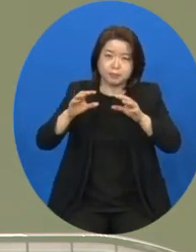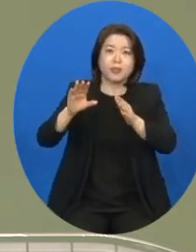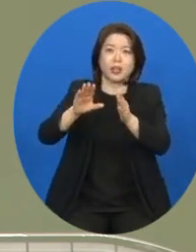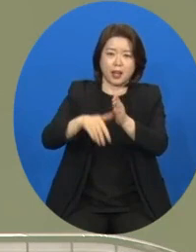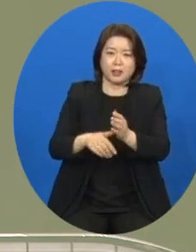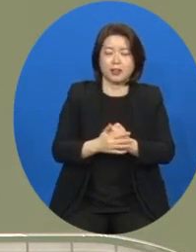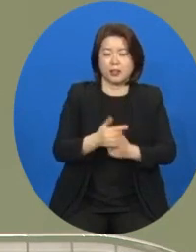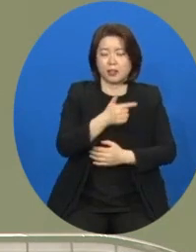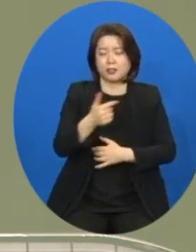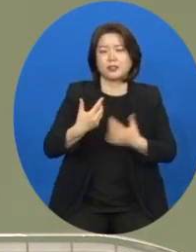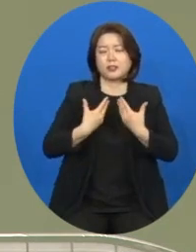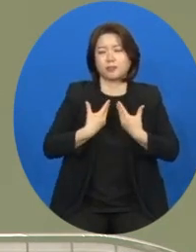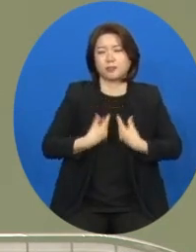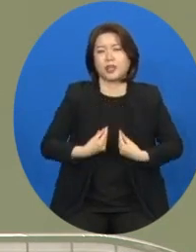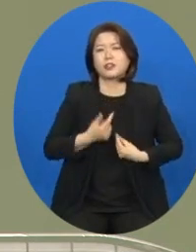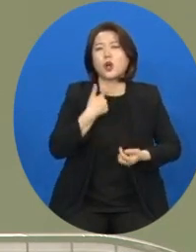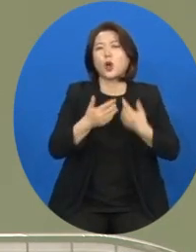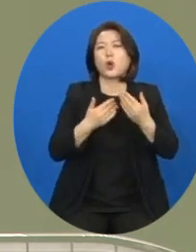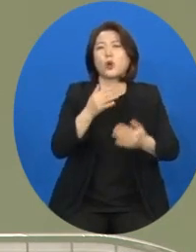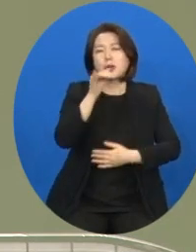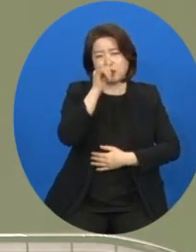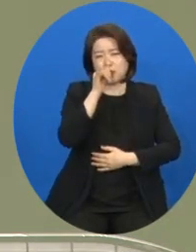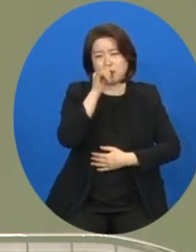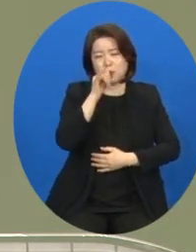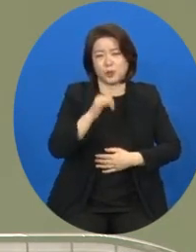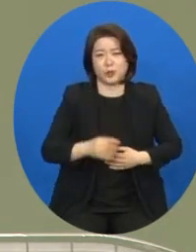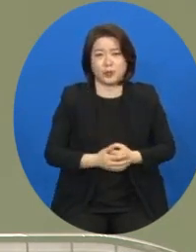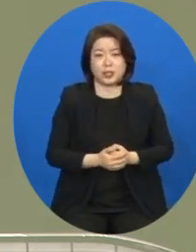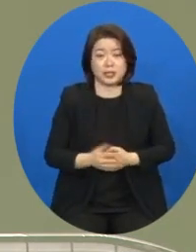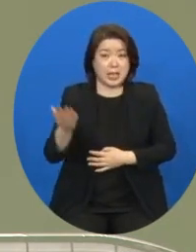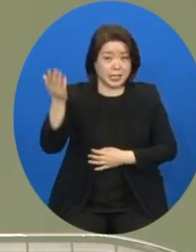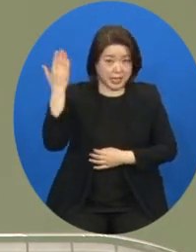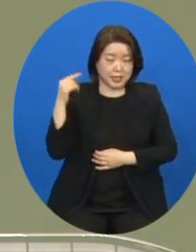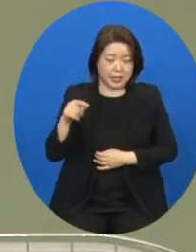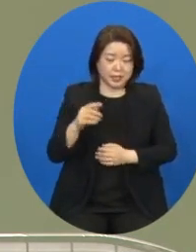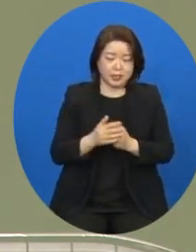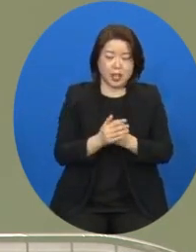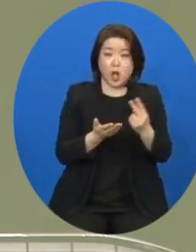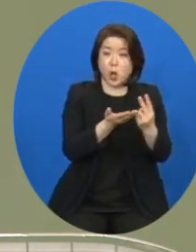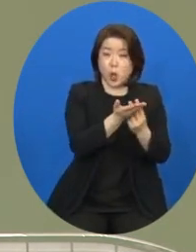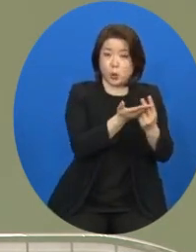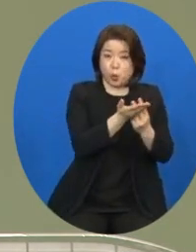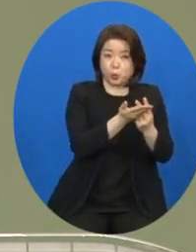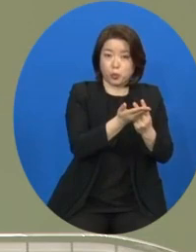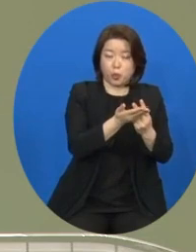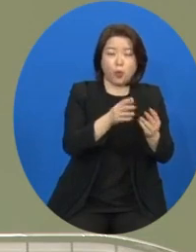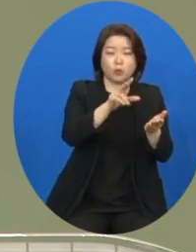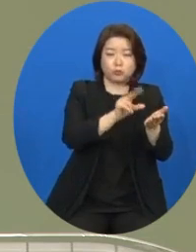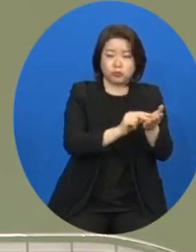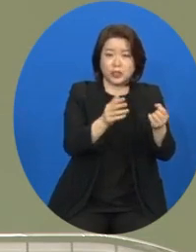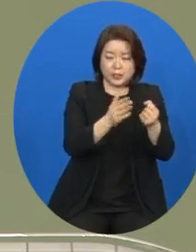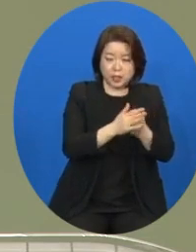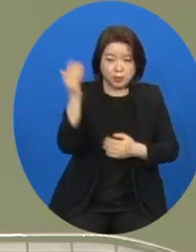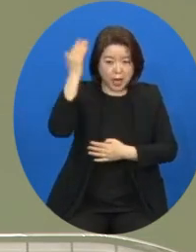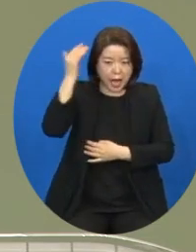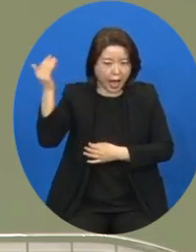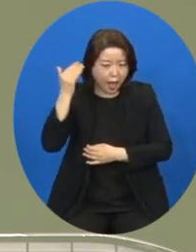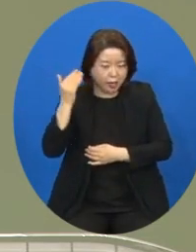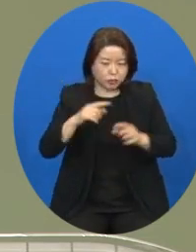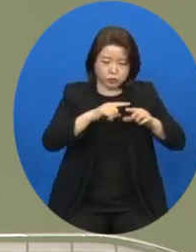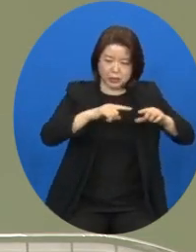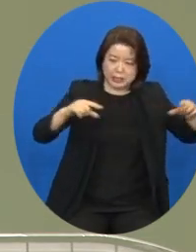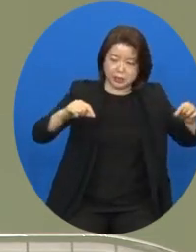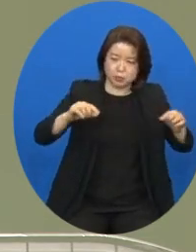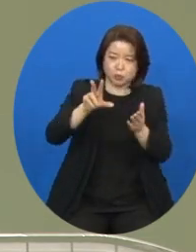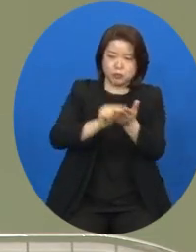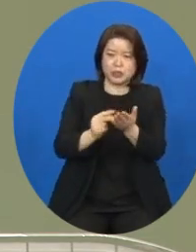큰 좌절을 겪으신 적이 있습니다. 그때가 한참 독도 문제 때문에 한일 관계가 극한으로 가던